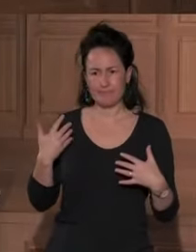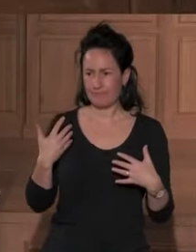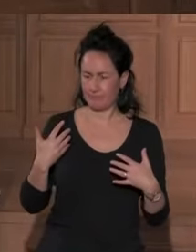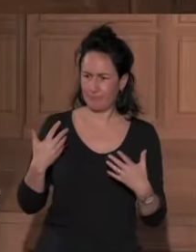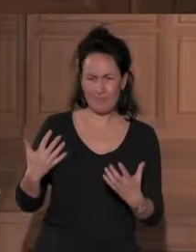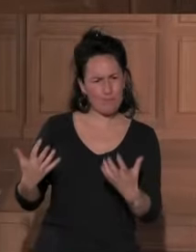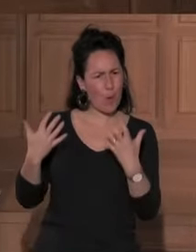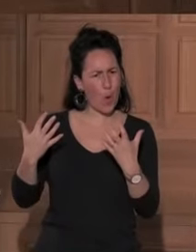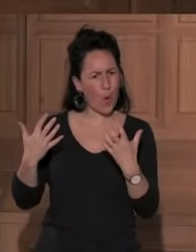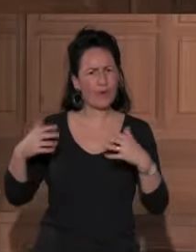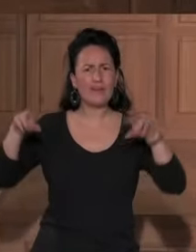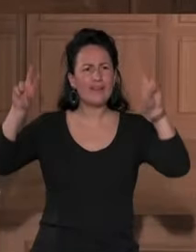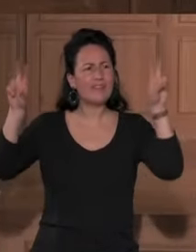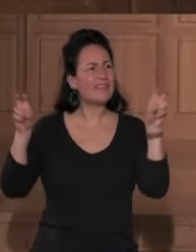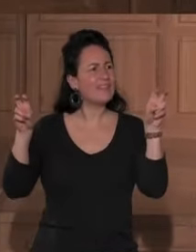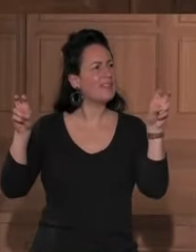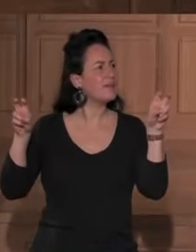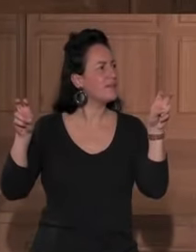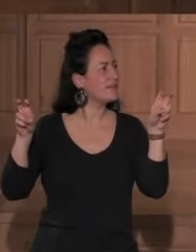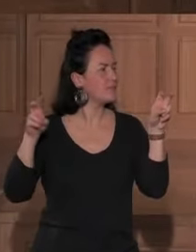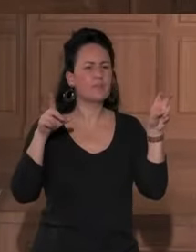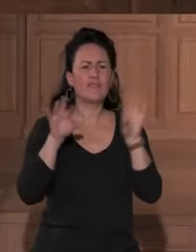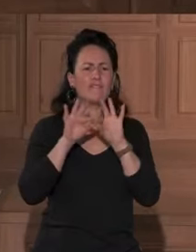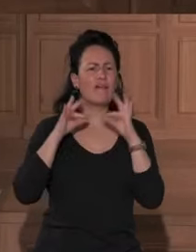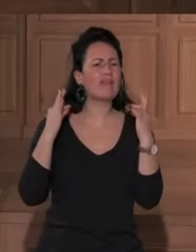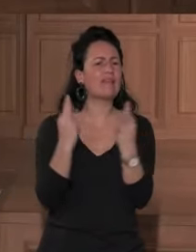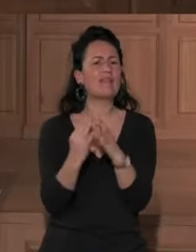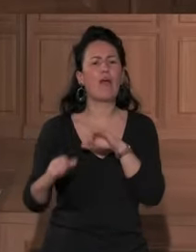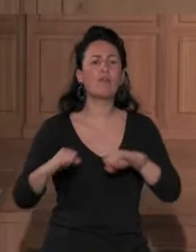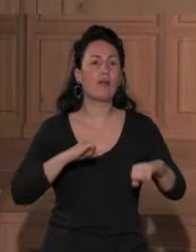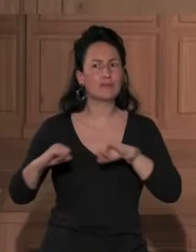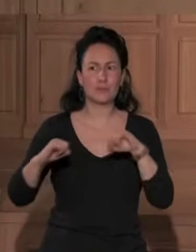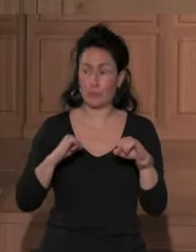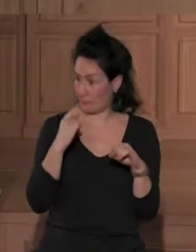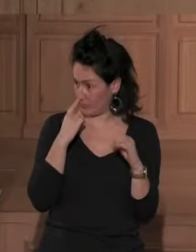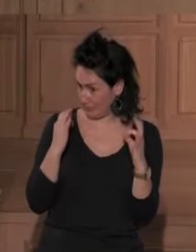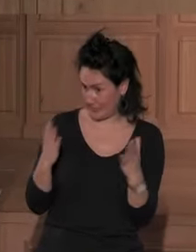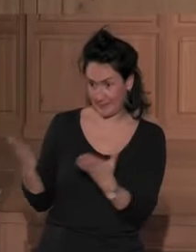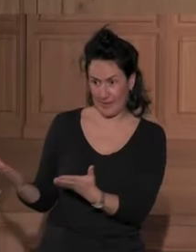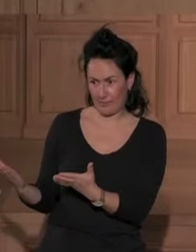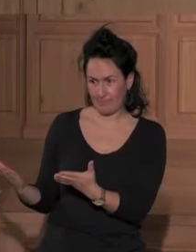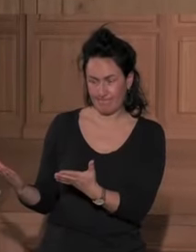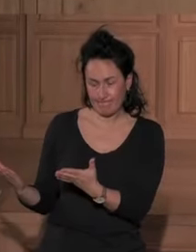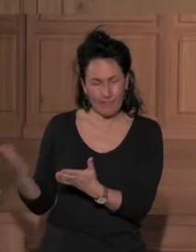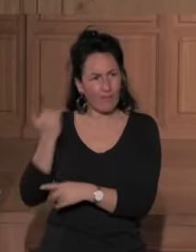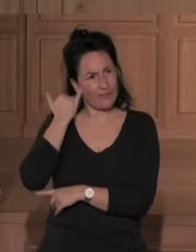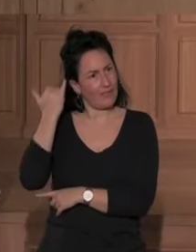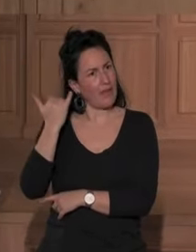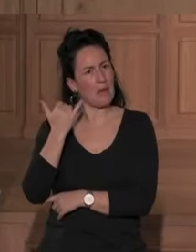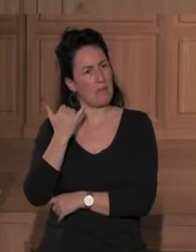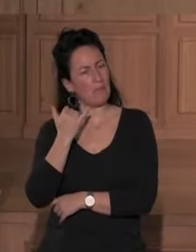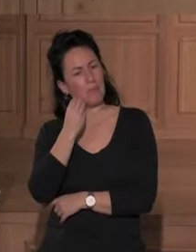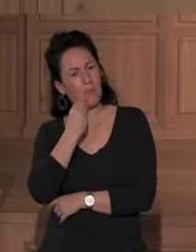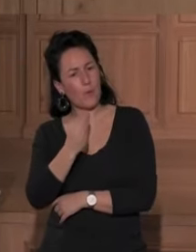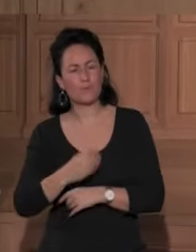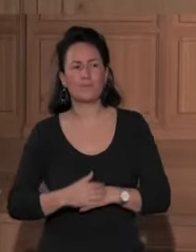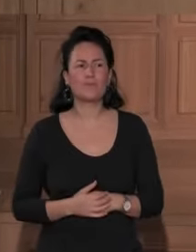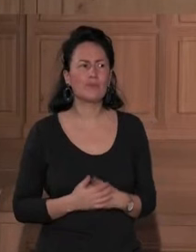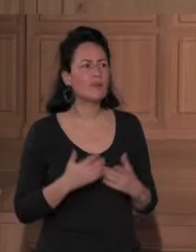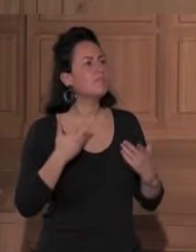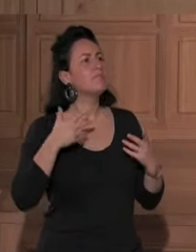de ce titre. Je ne sais plus comment on l'a trouvé, ce titre, La Fraternité en Action. Ça vient peut-être de chez vous, je ne sais pas. Non, c'est chez vous. Ben, ça vient de chez nous. Mais d'une certaine manière, je pense qu'à l'OCH,